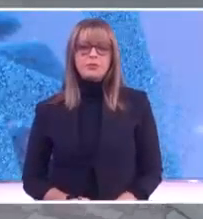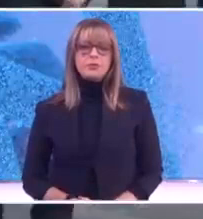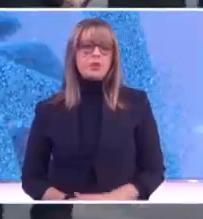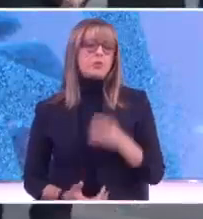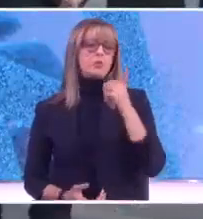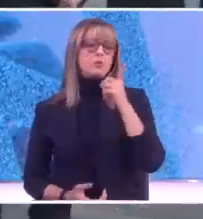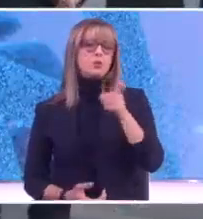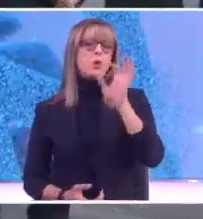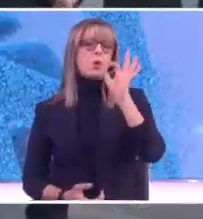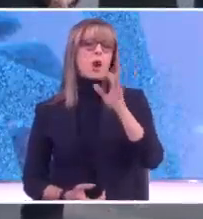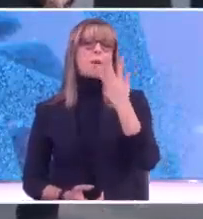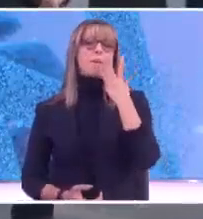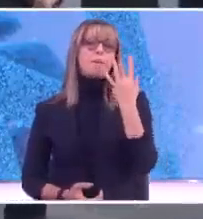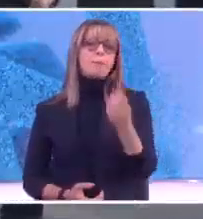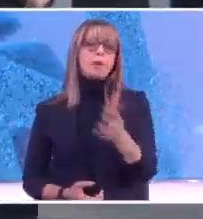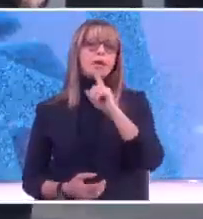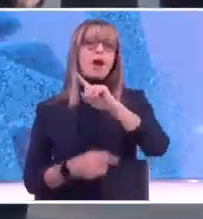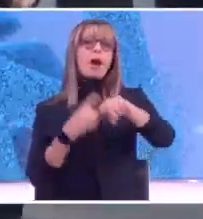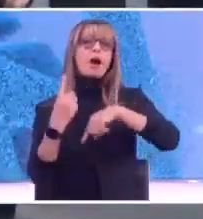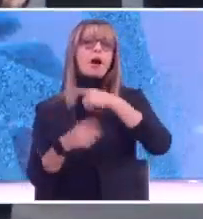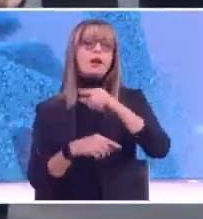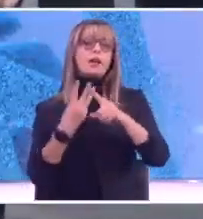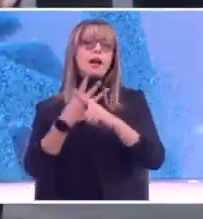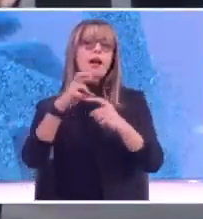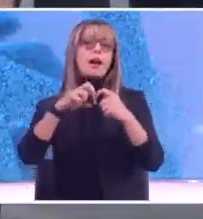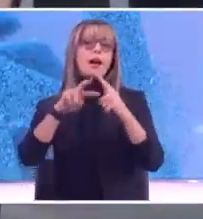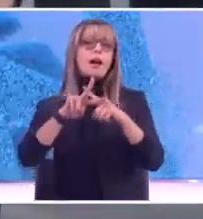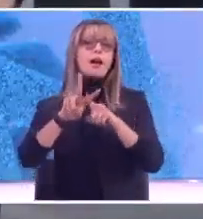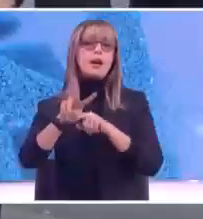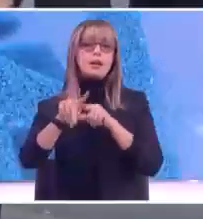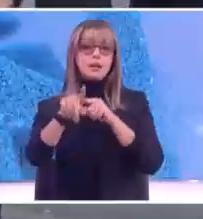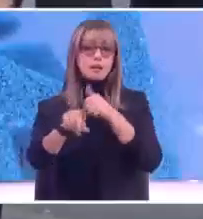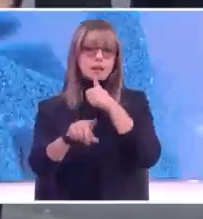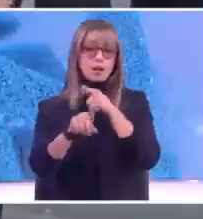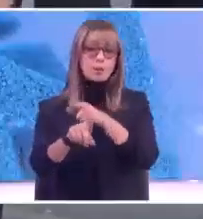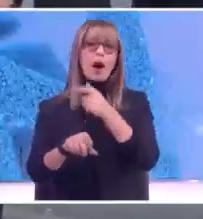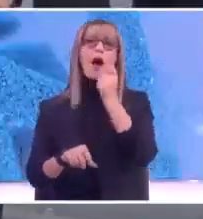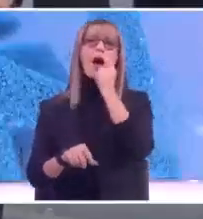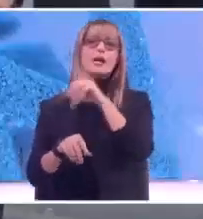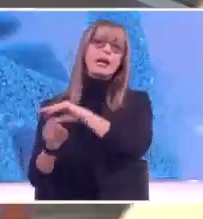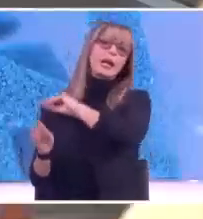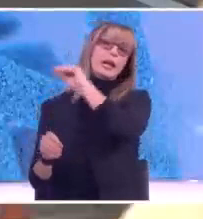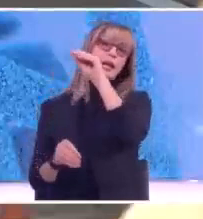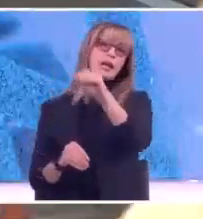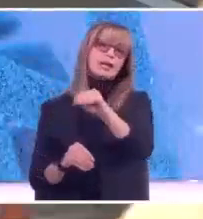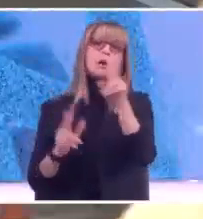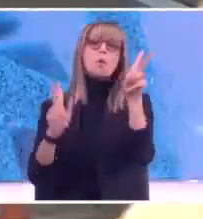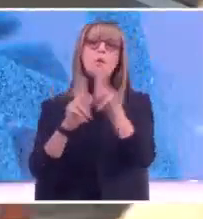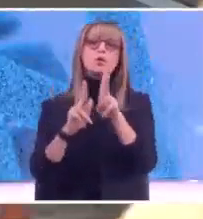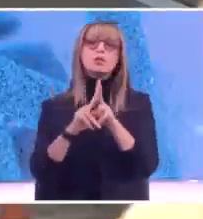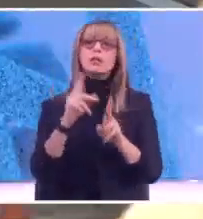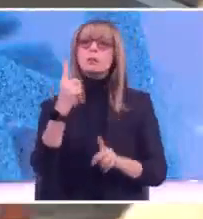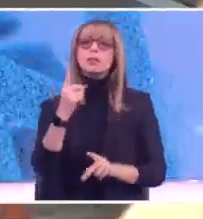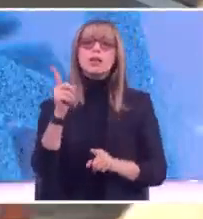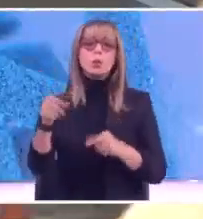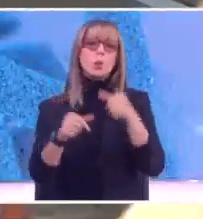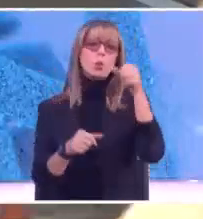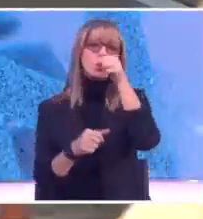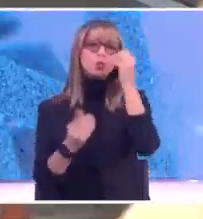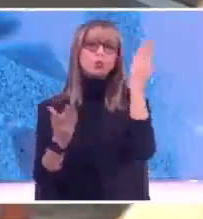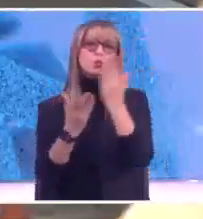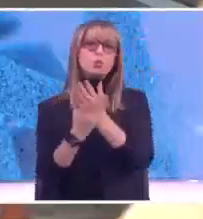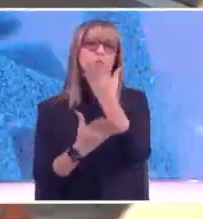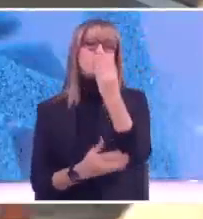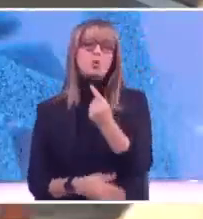Tetikçi olduğu belirlenen ve hala aranan Eray Özyağcı'yı Ankara'ya getiren özel harekat polislerinden birinin uyuşturucu kaydı bulunduğu